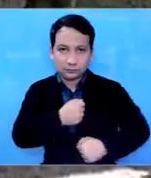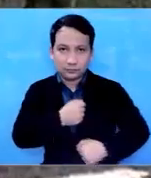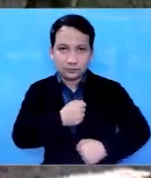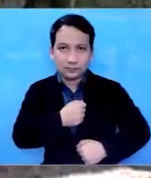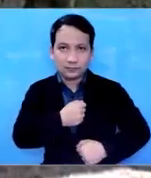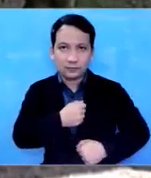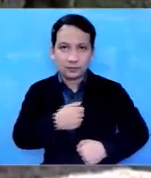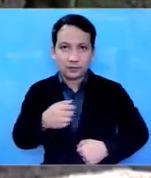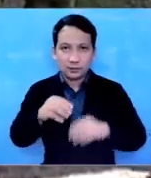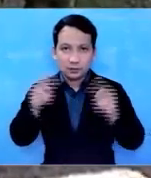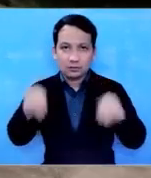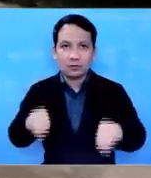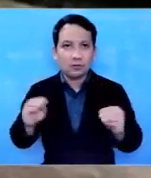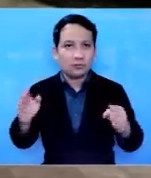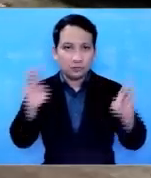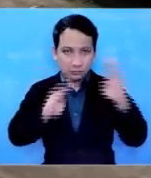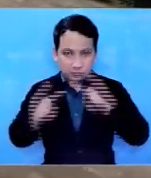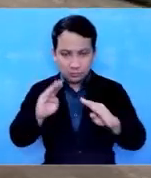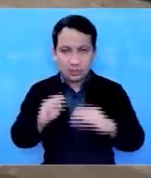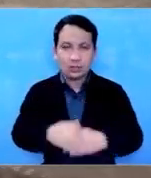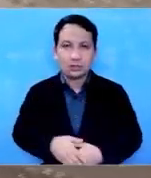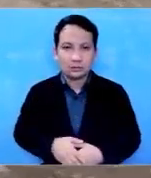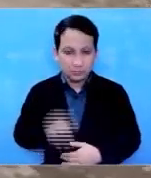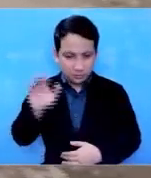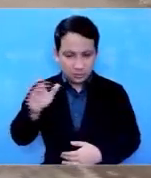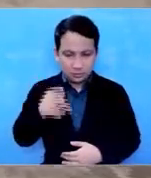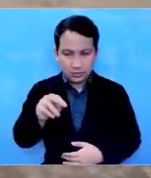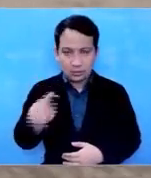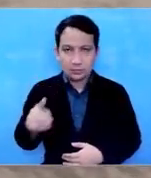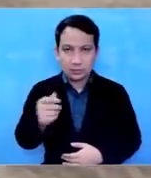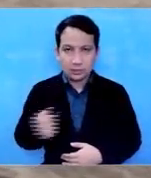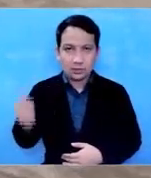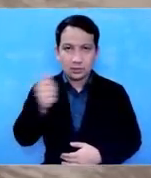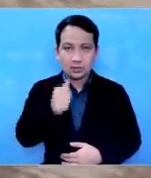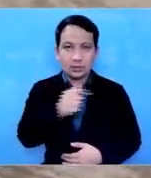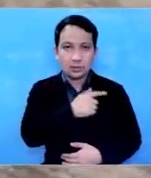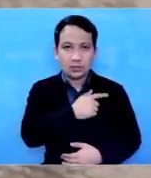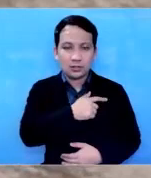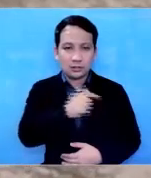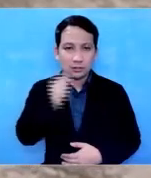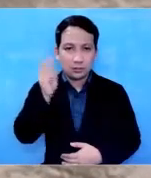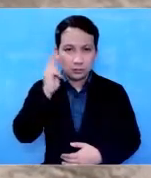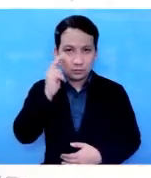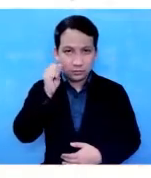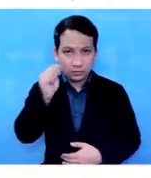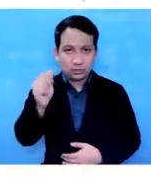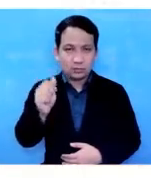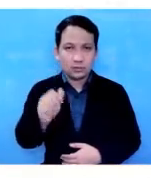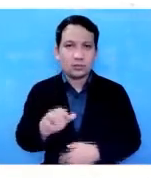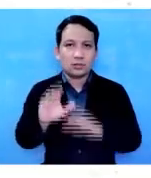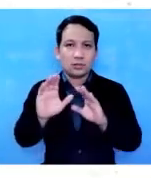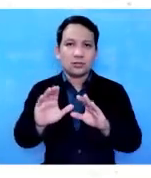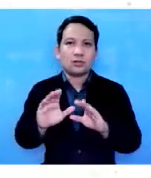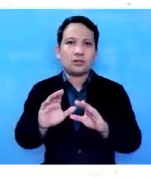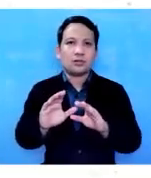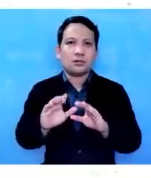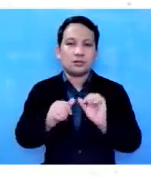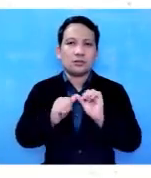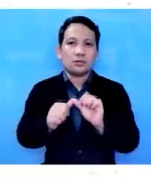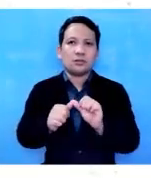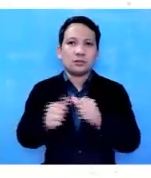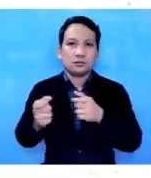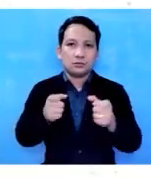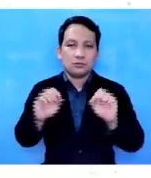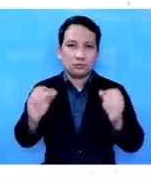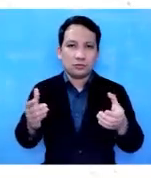munisipyo para walang gulo. Payo naman ni PNP Chief Police General Rodolfo Azurin Jr. Status quo muna ang paiiralin sa Pandag at wala